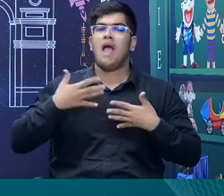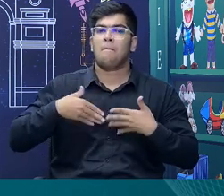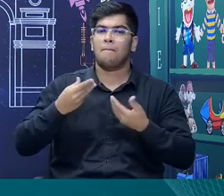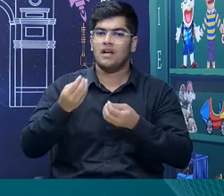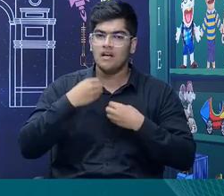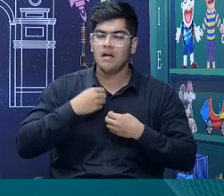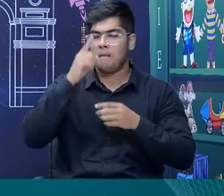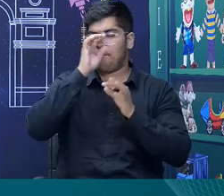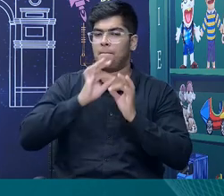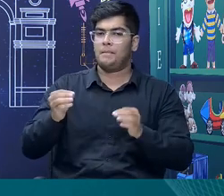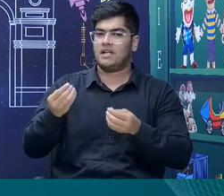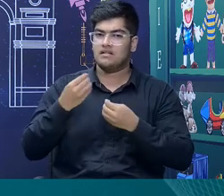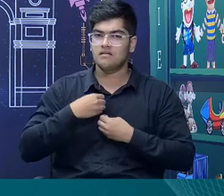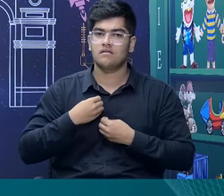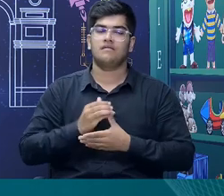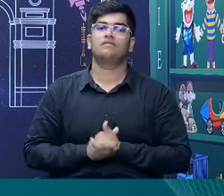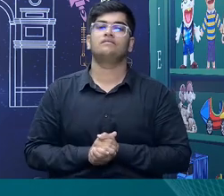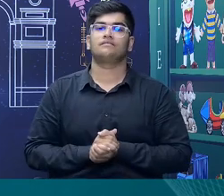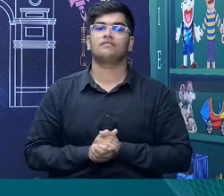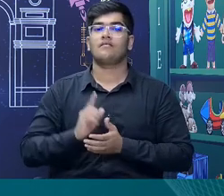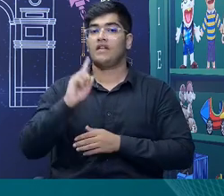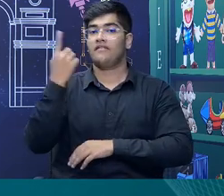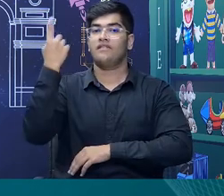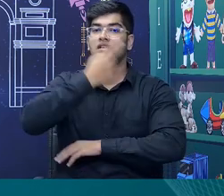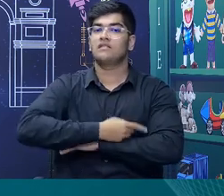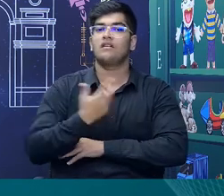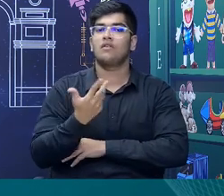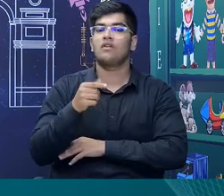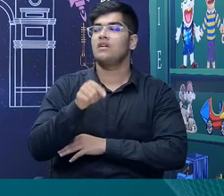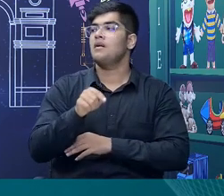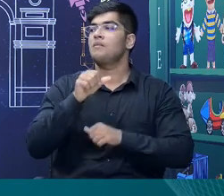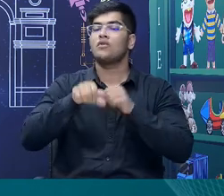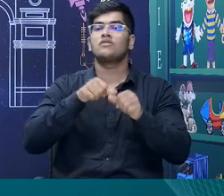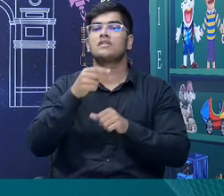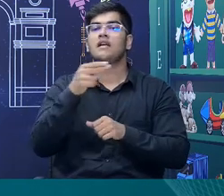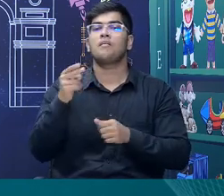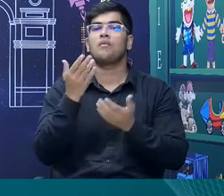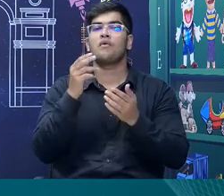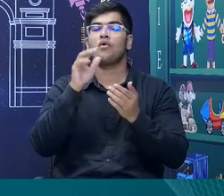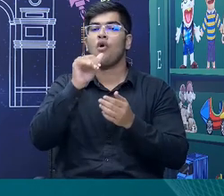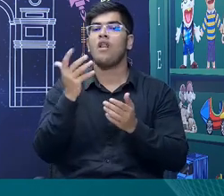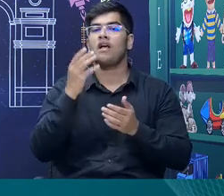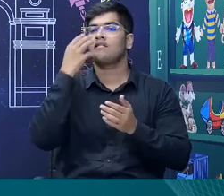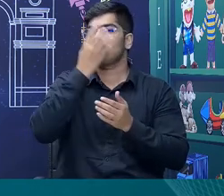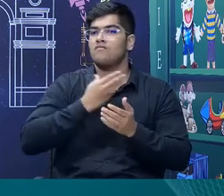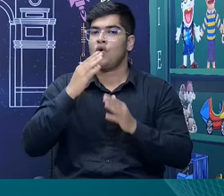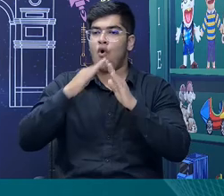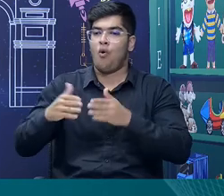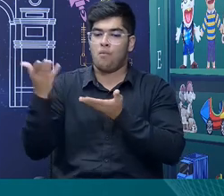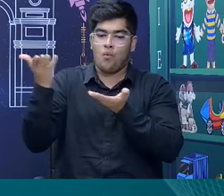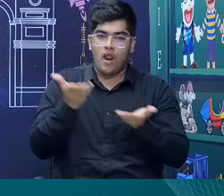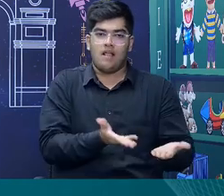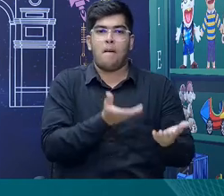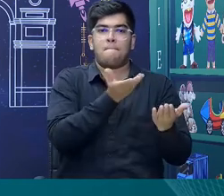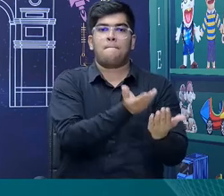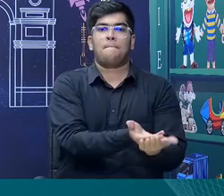दें पहले दिन जो है गणेश जी की स्थापना की जाति है अपने घरों में मंदिरों में